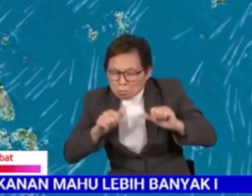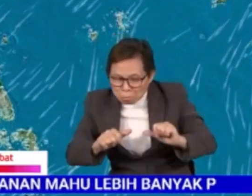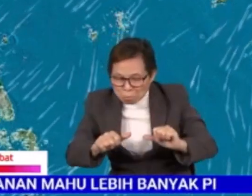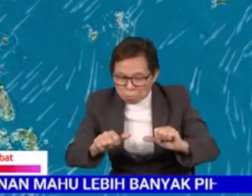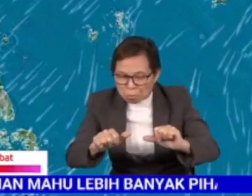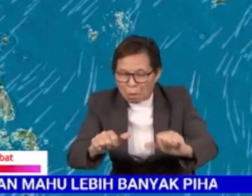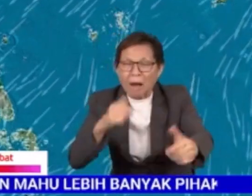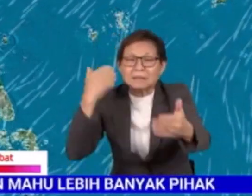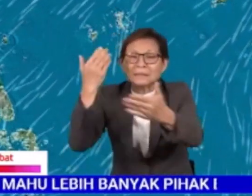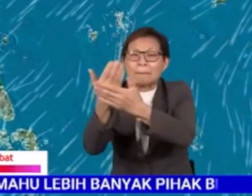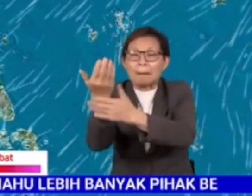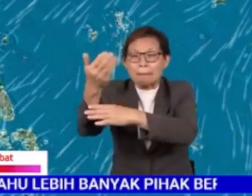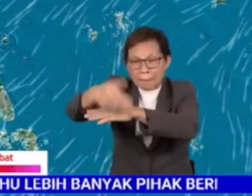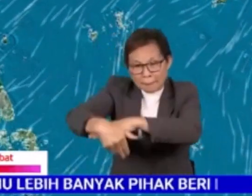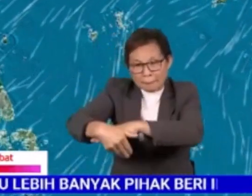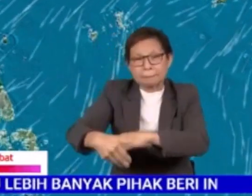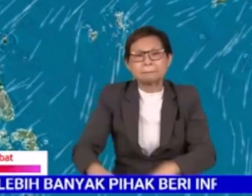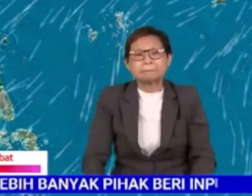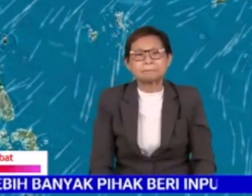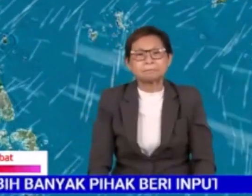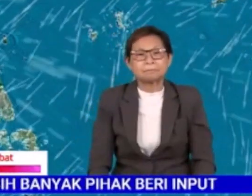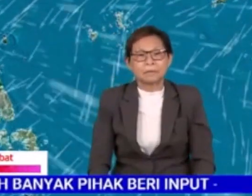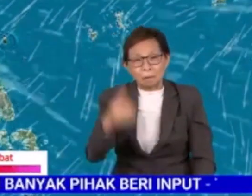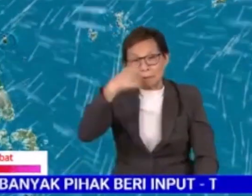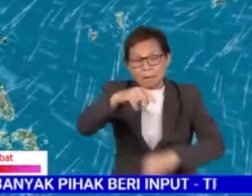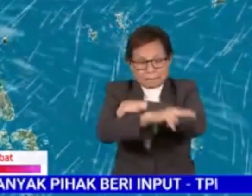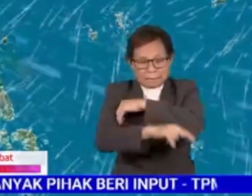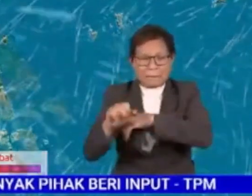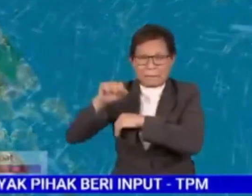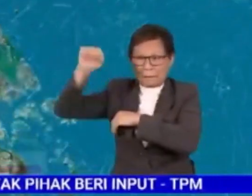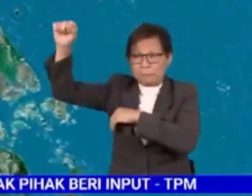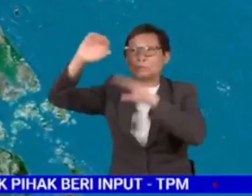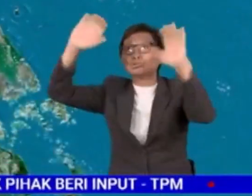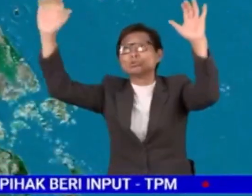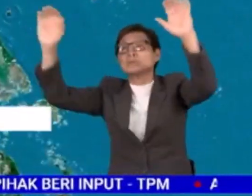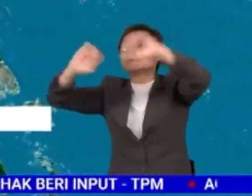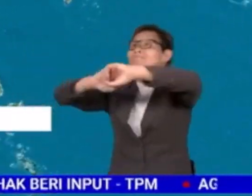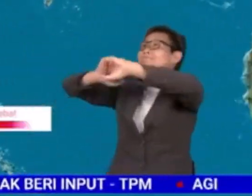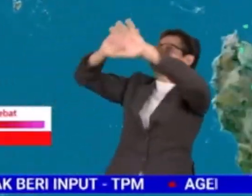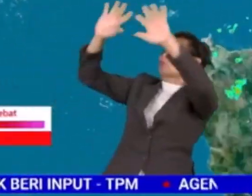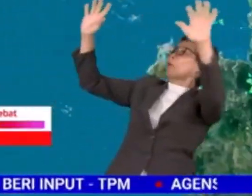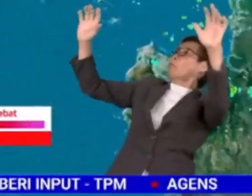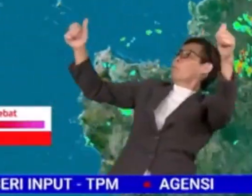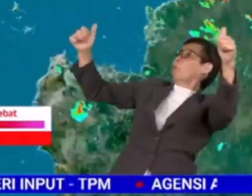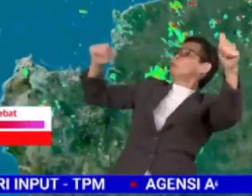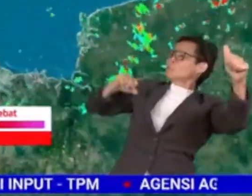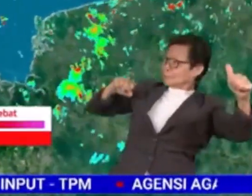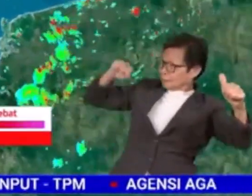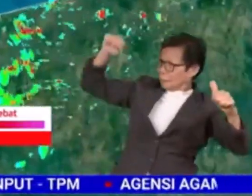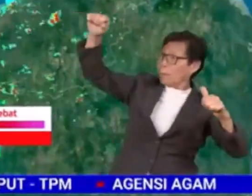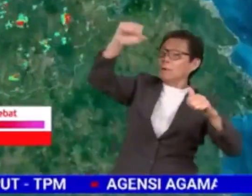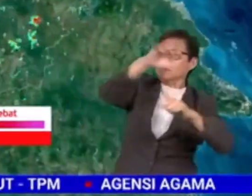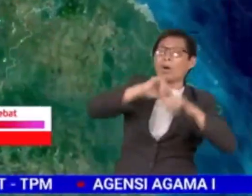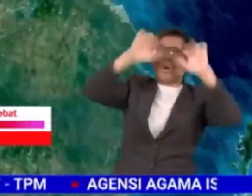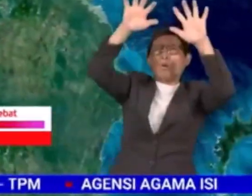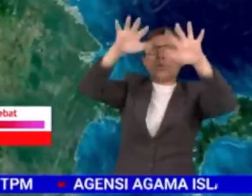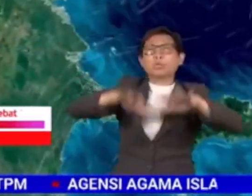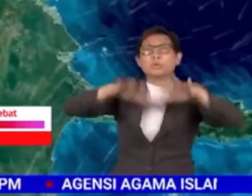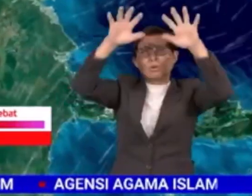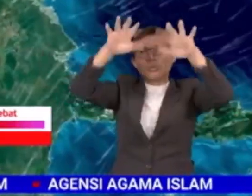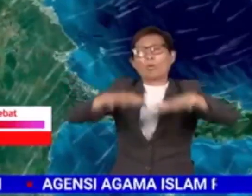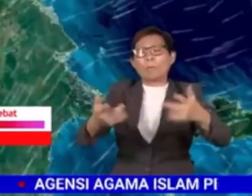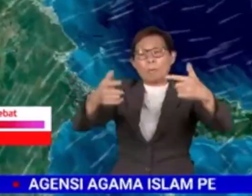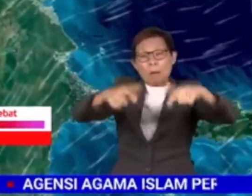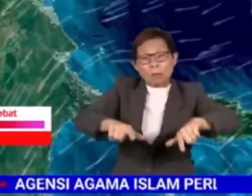berterusan sehingga ke malam nanti. Baiklah, bagi negeri Sabah, keadaan cuaca cerah diperhatikan di negeri Sabah di mana hujan kini